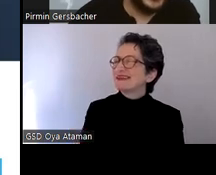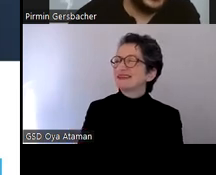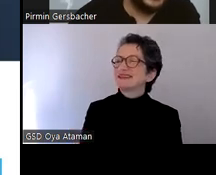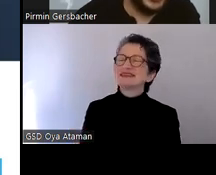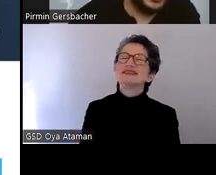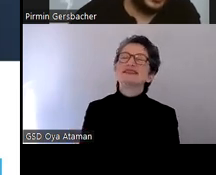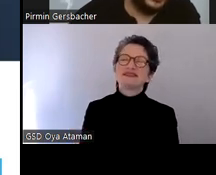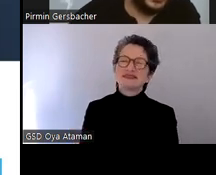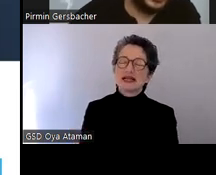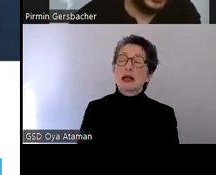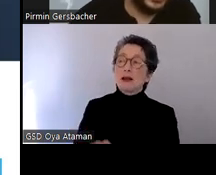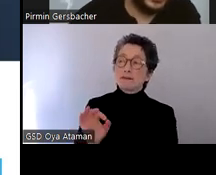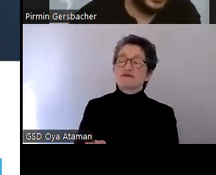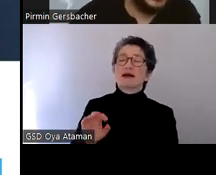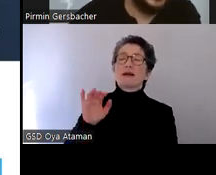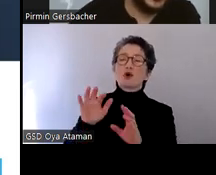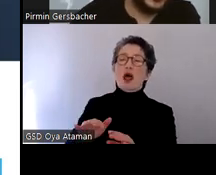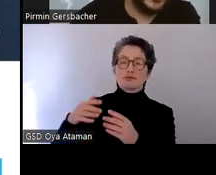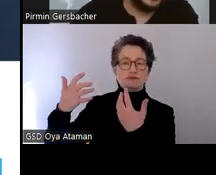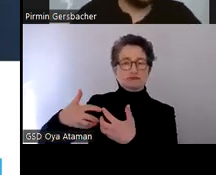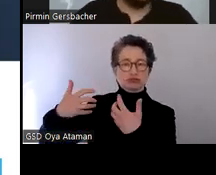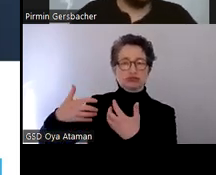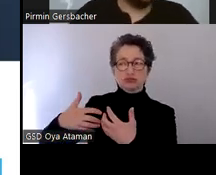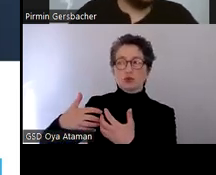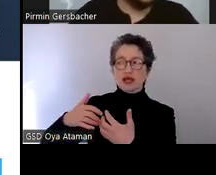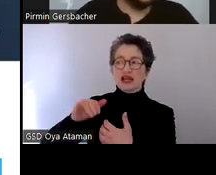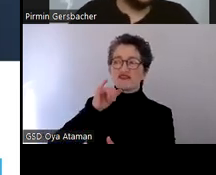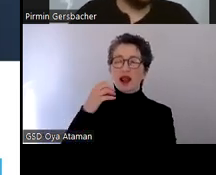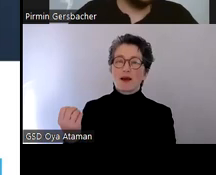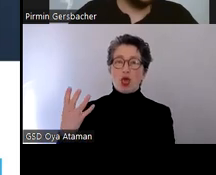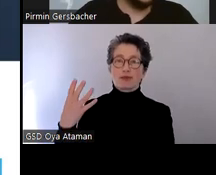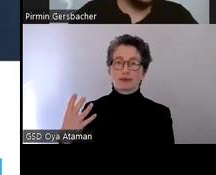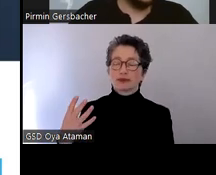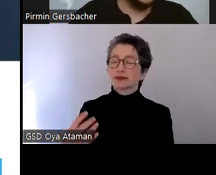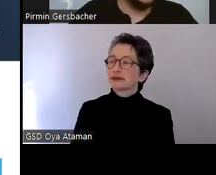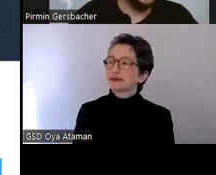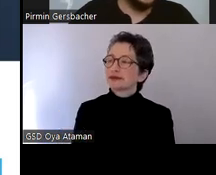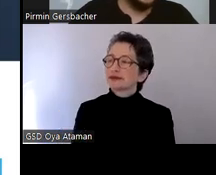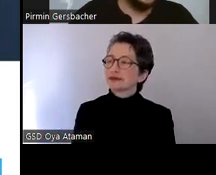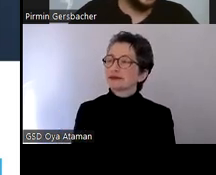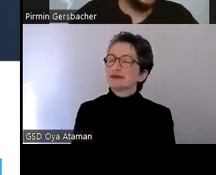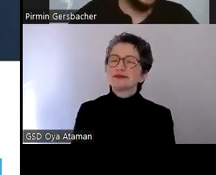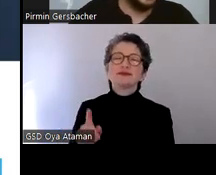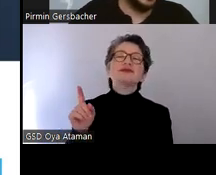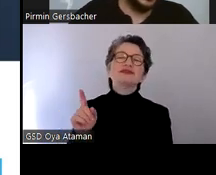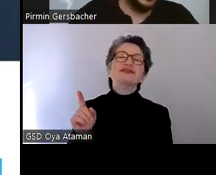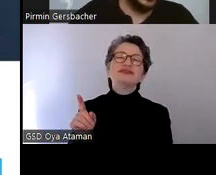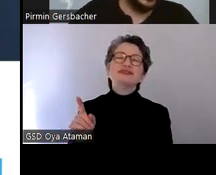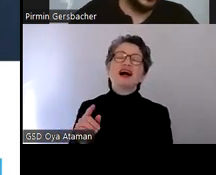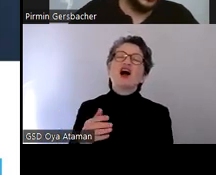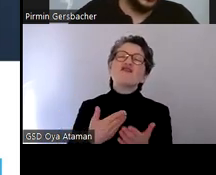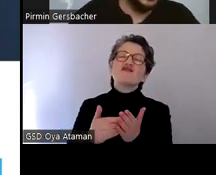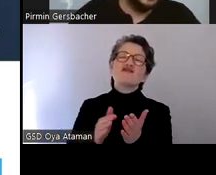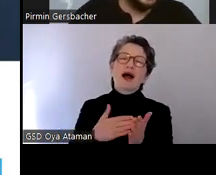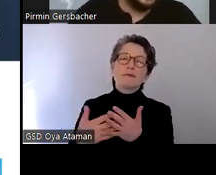Wenn dann der Fehler kommt, ja, sie haben es ein bisschen umbenannt, also hier ist jetzt Color Contrast,